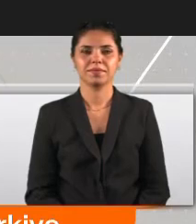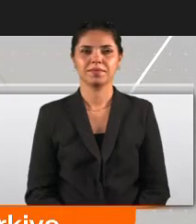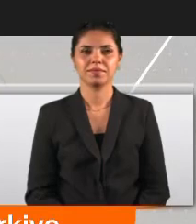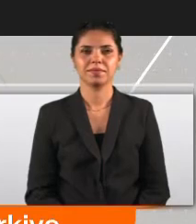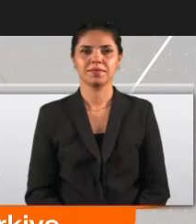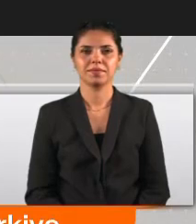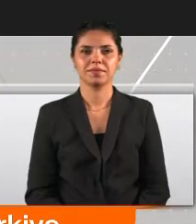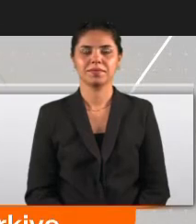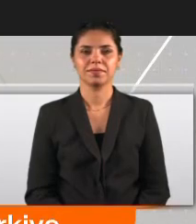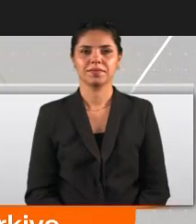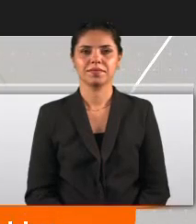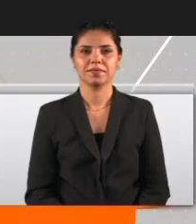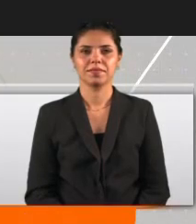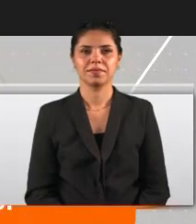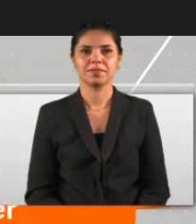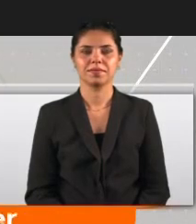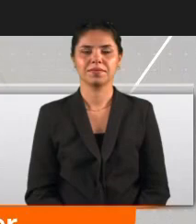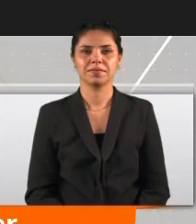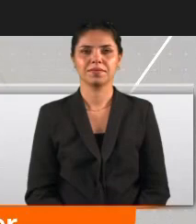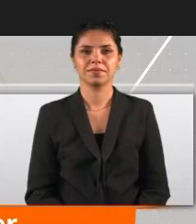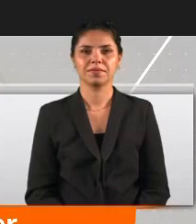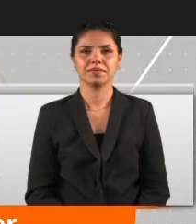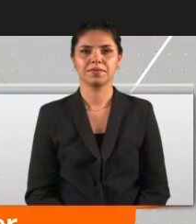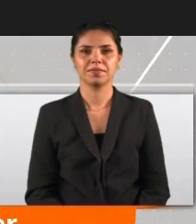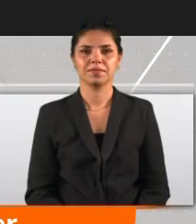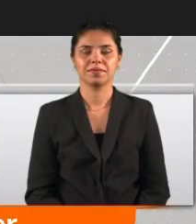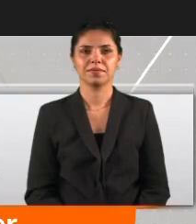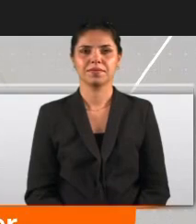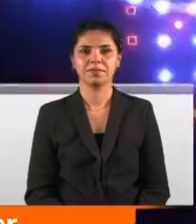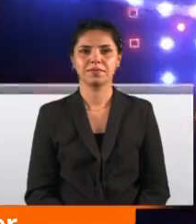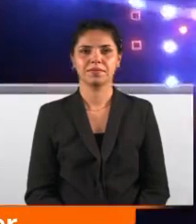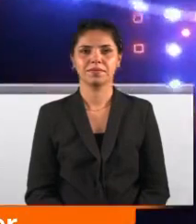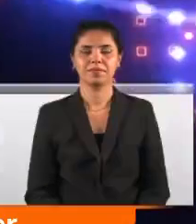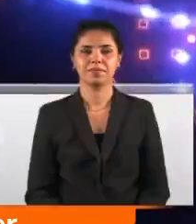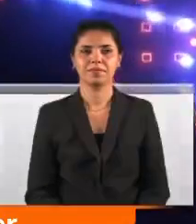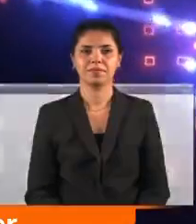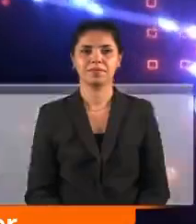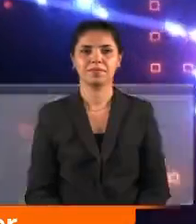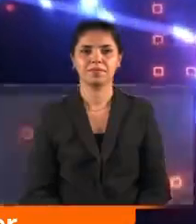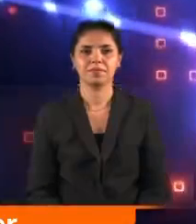içerisinde sağlanmasını gerçekleştirecek bir takım mekanizmaları kurma peşinde olmalıyız.